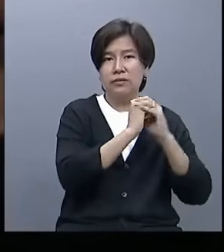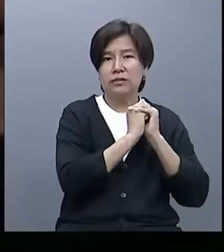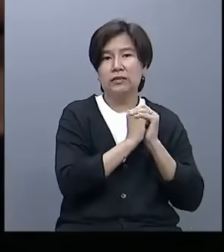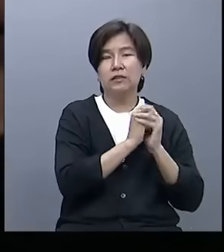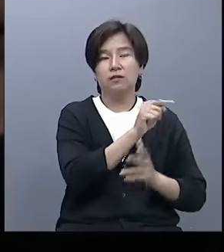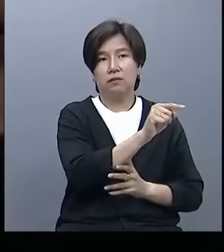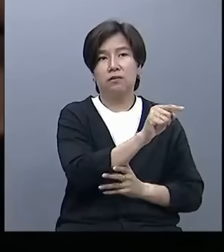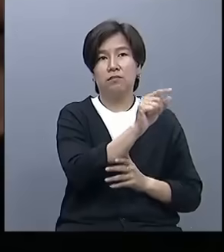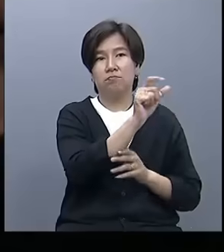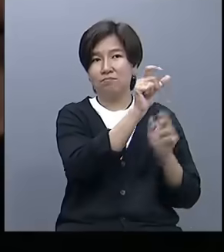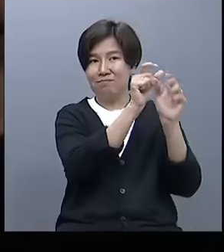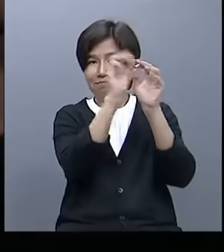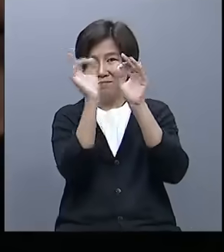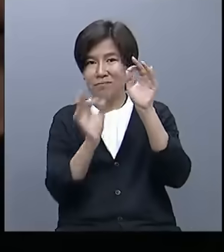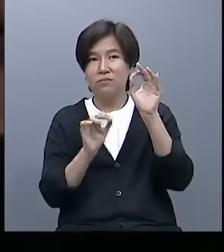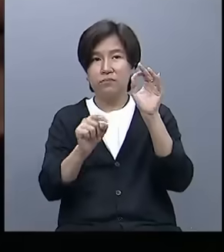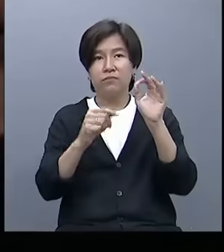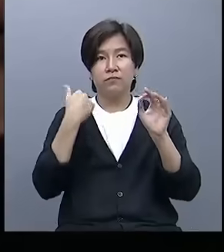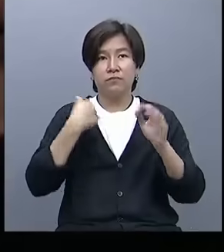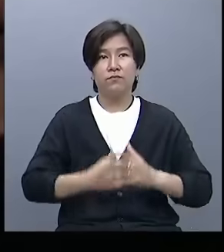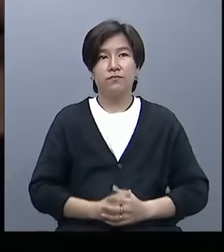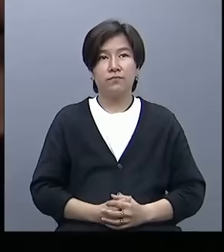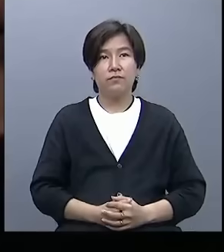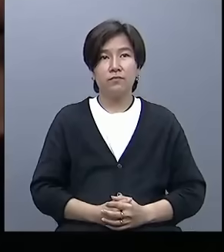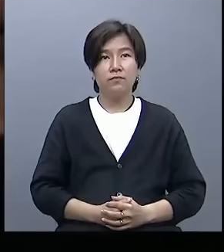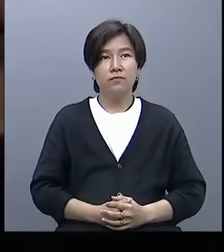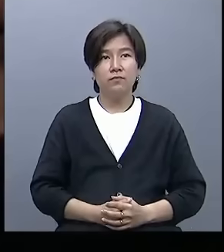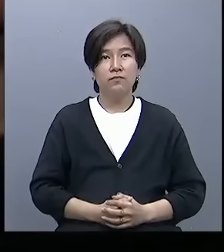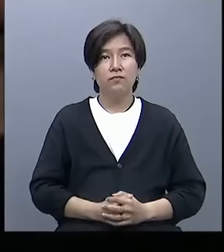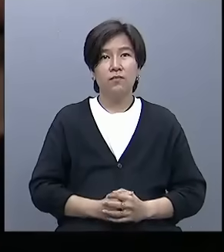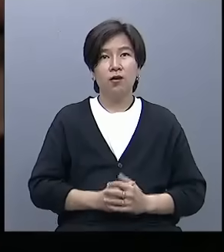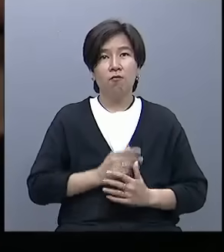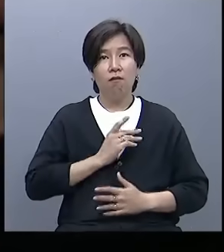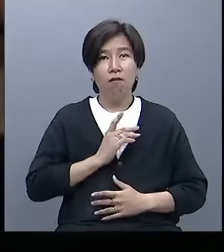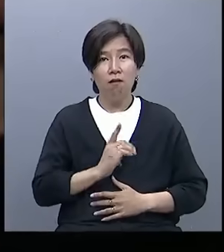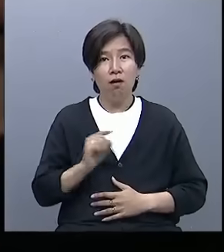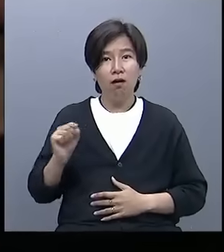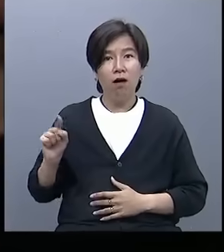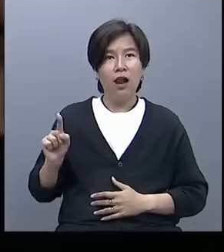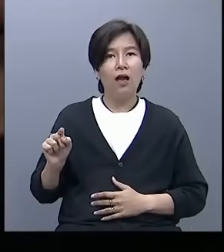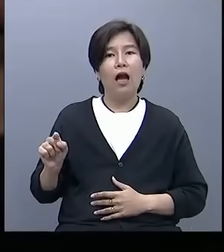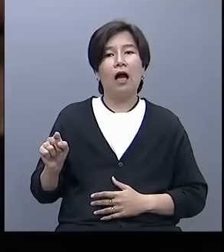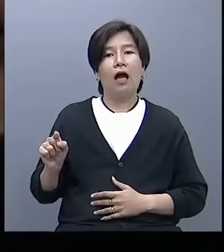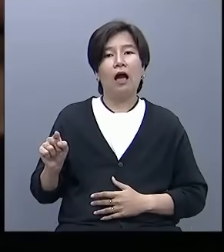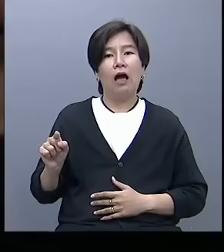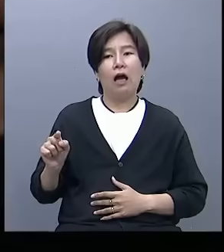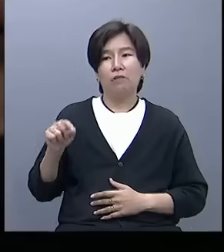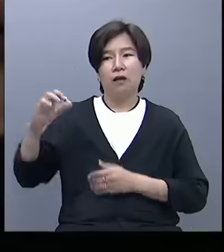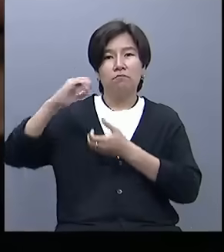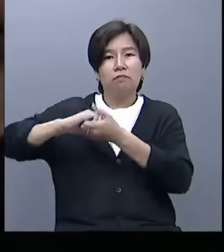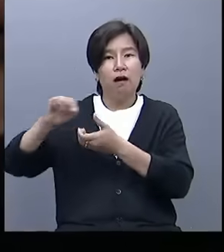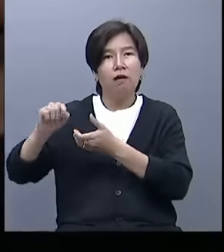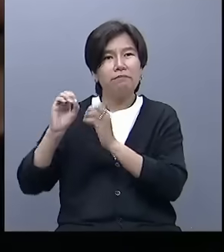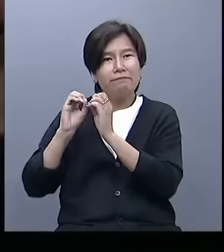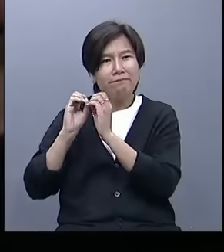อกแรงหูชงบอกว่าวิกาลเดียวดายและยิ่งเดียวดายเมื่อปรากฏเงาหลังคนผู้หนึ่งคนเสเพล